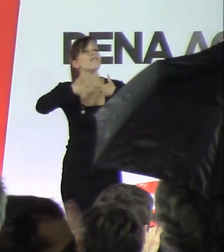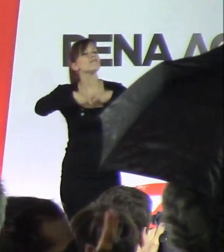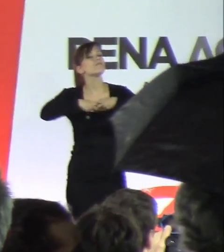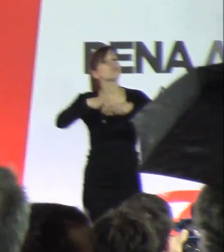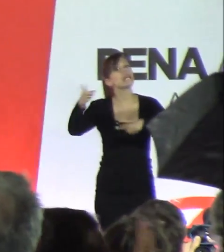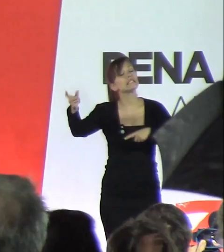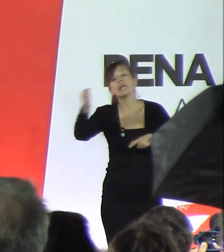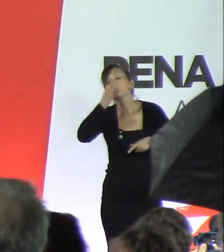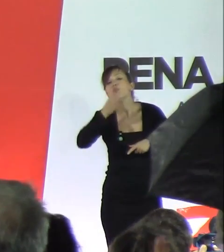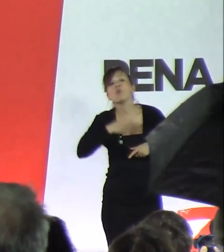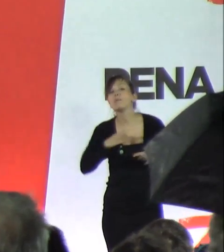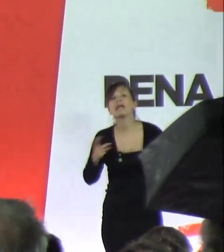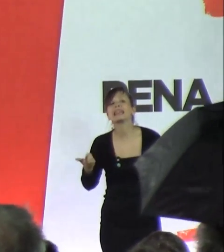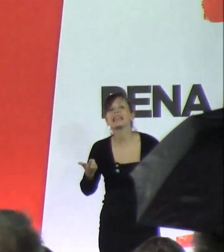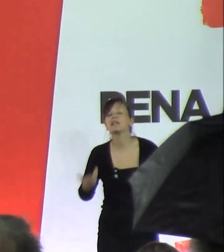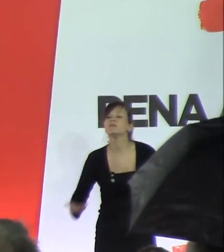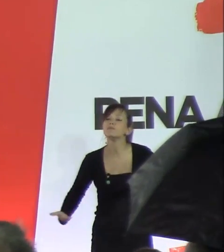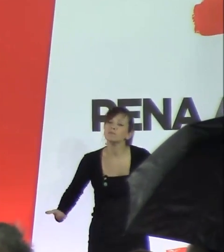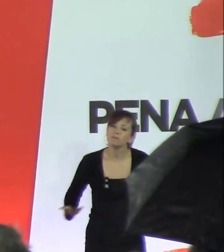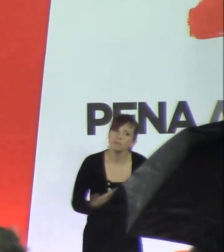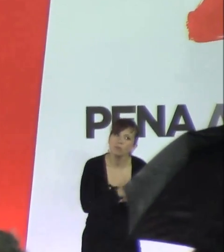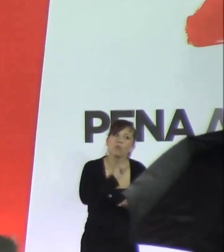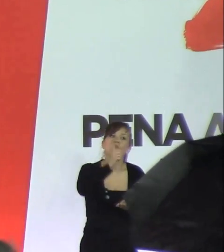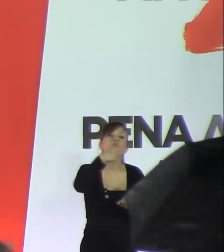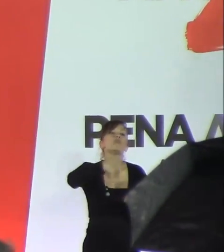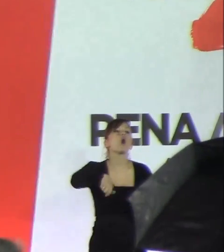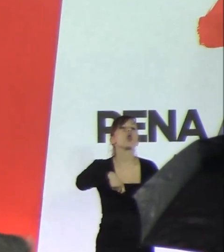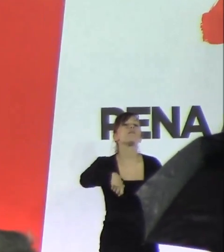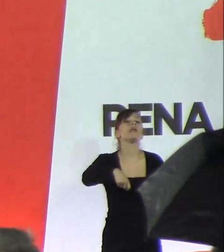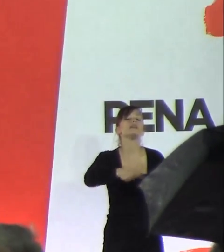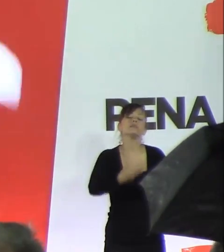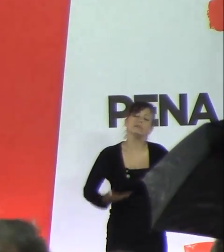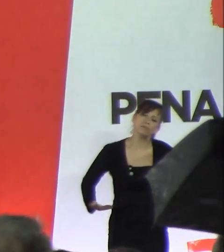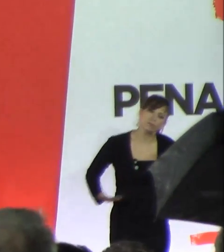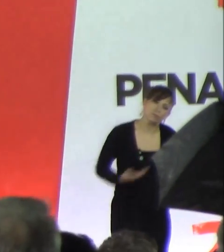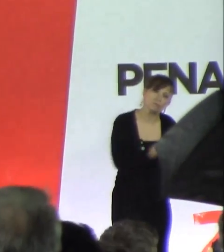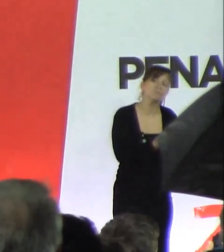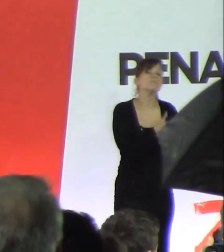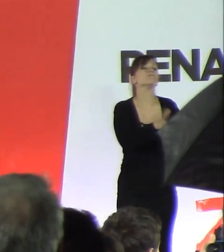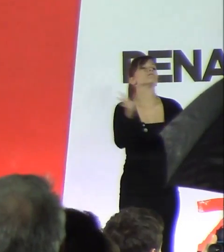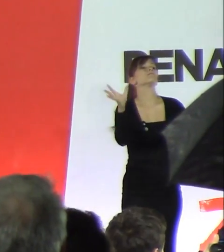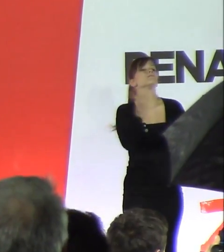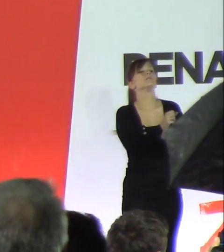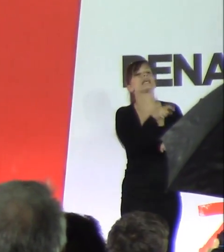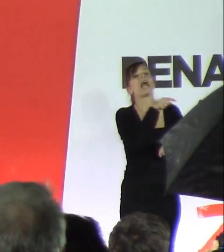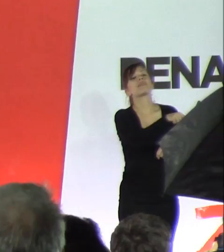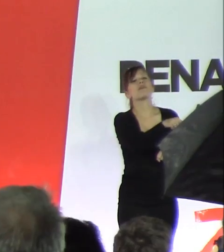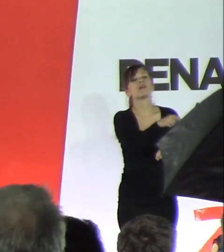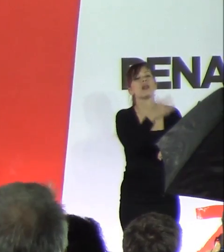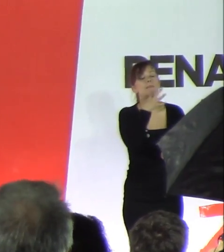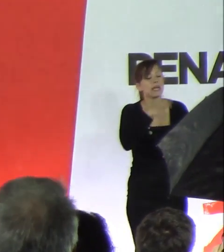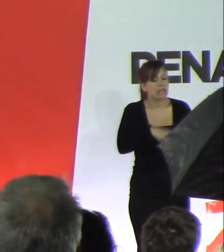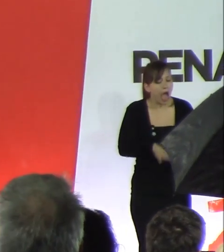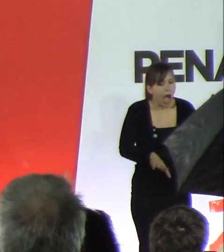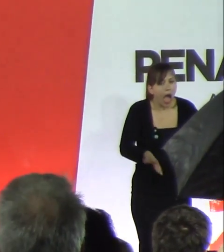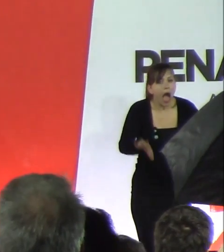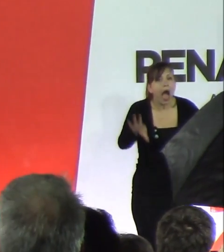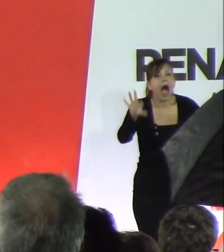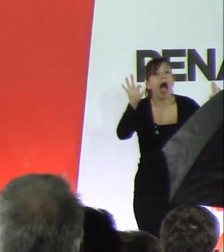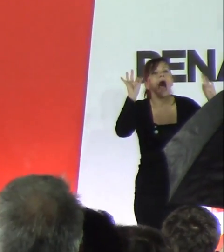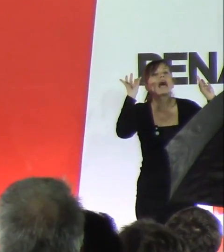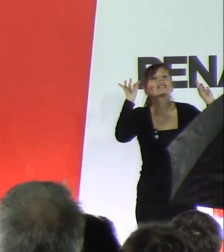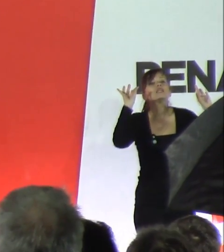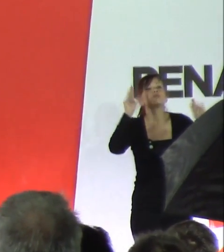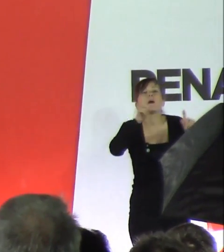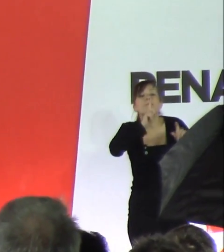ότι το μονομελές πρωτοδικείο των Αθηνών της δικαίωσε. Και ναι, αρχίζει να ξυλώνεται το πουλόβερ